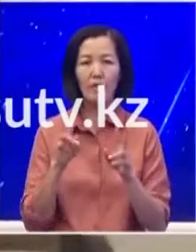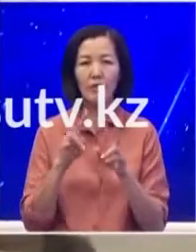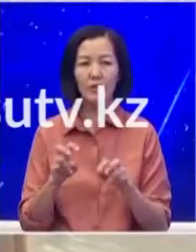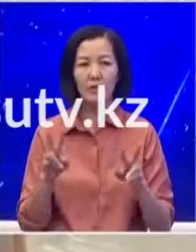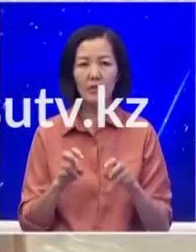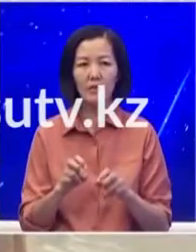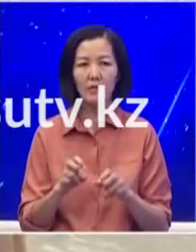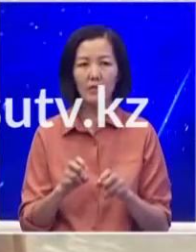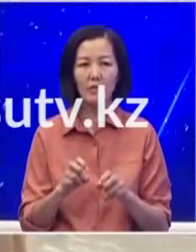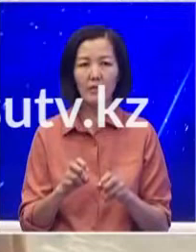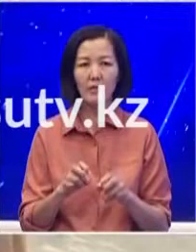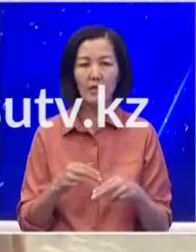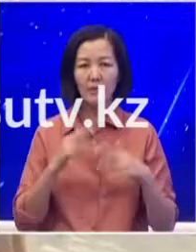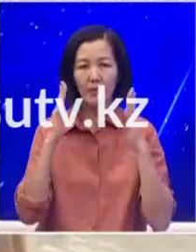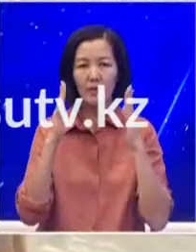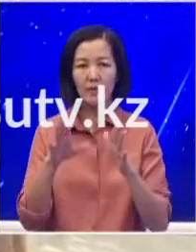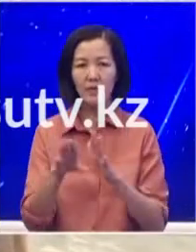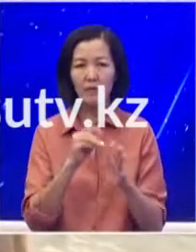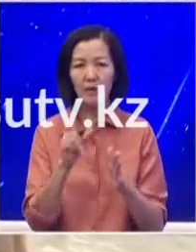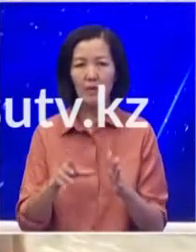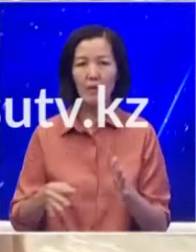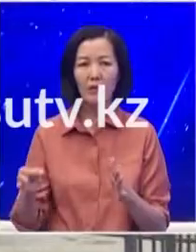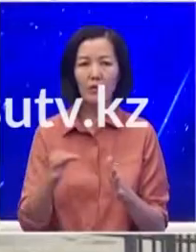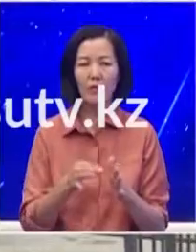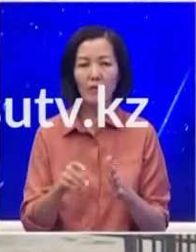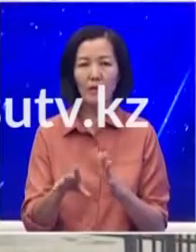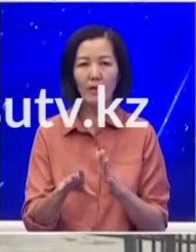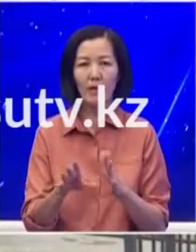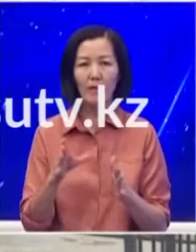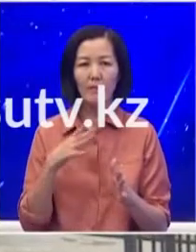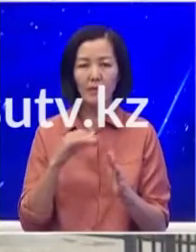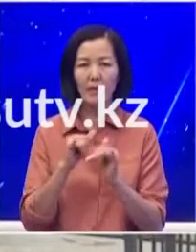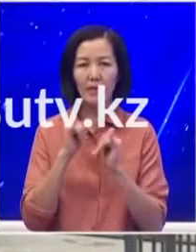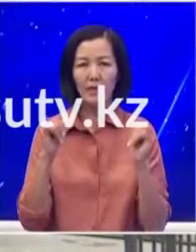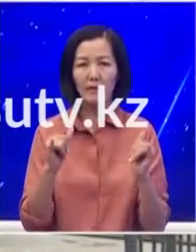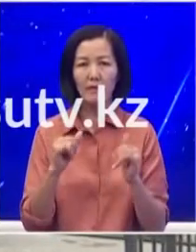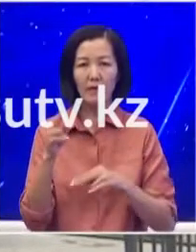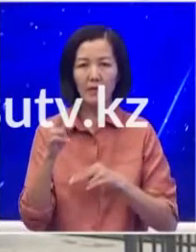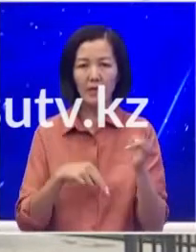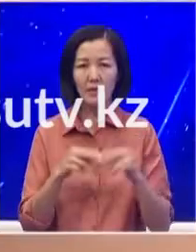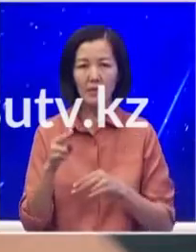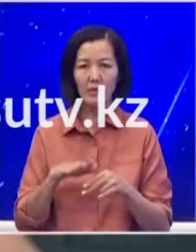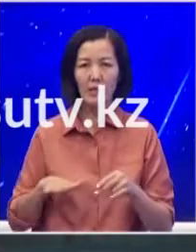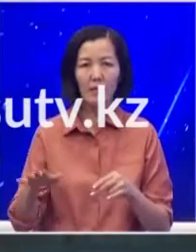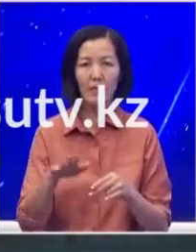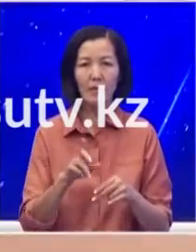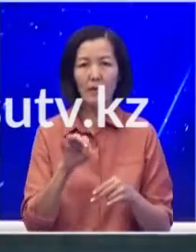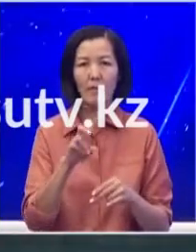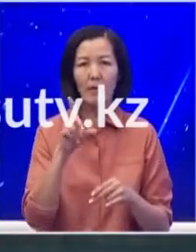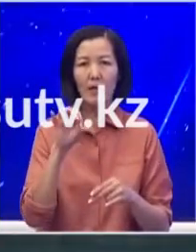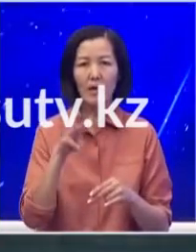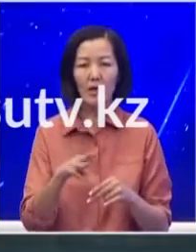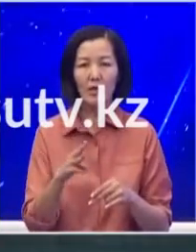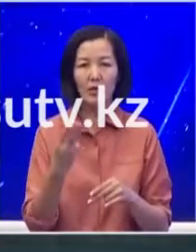Так, предметом пристального внимания депутатов областного маслихата стало развитие инфраструктуры на побережье озера Балхаш.